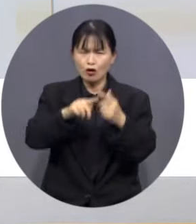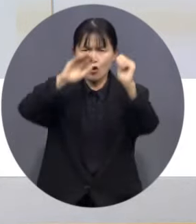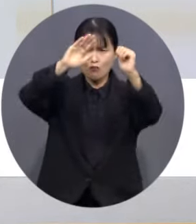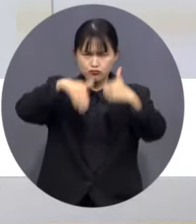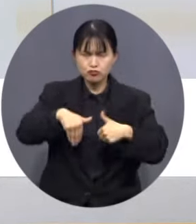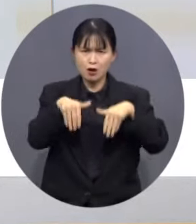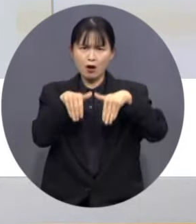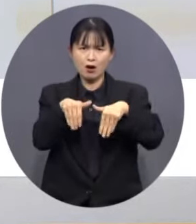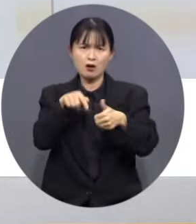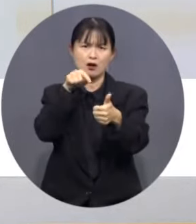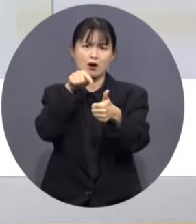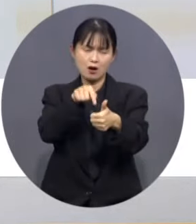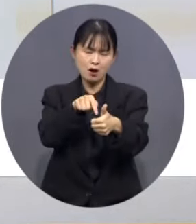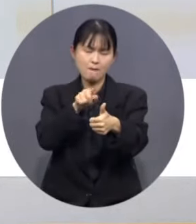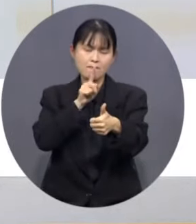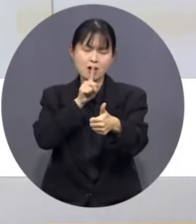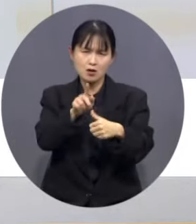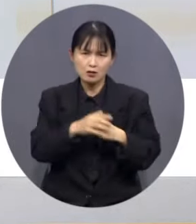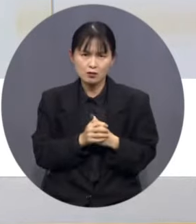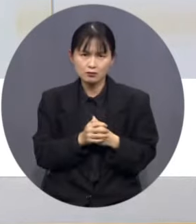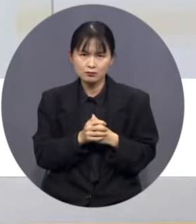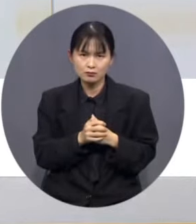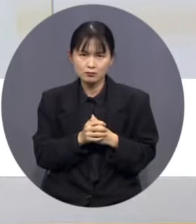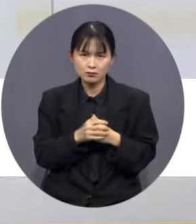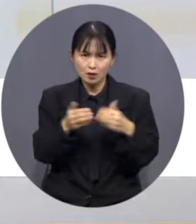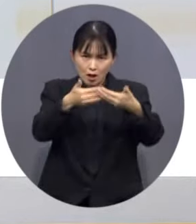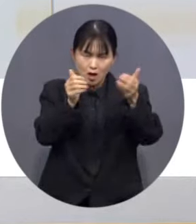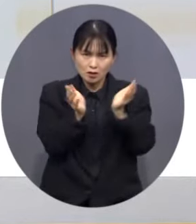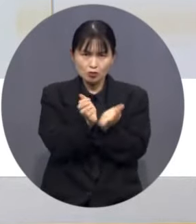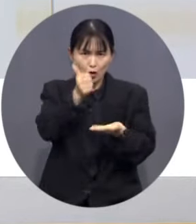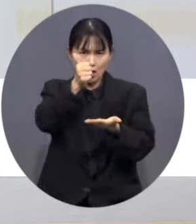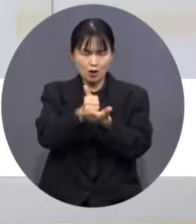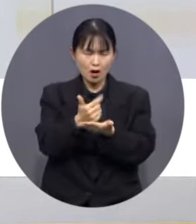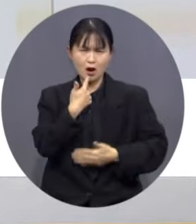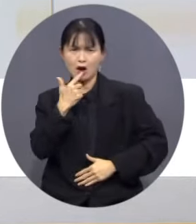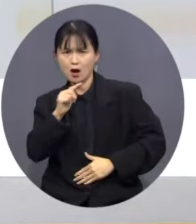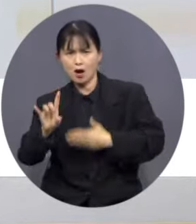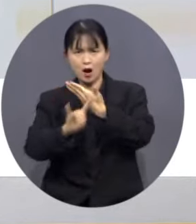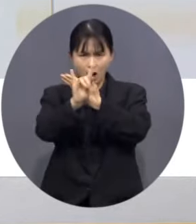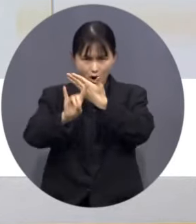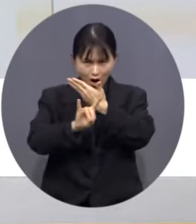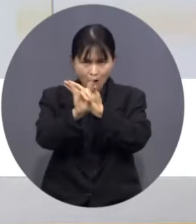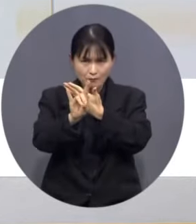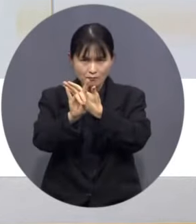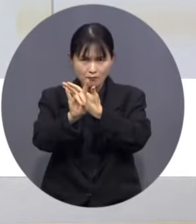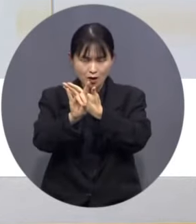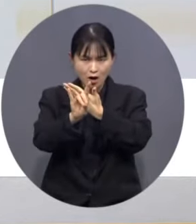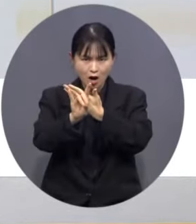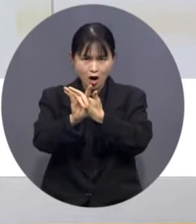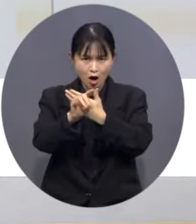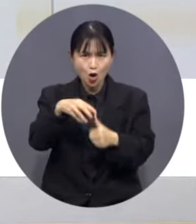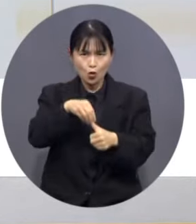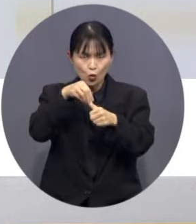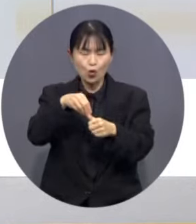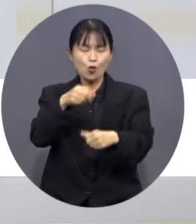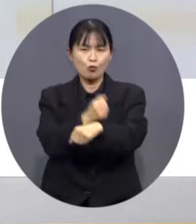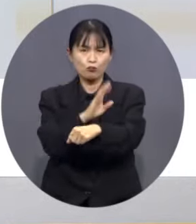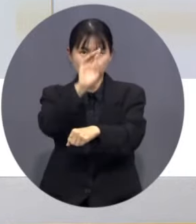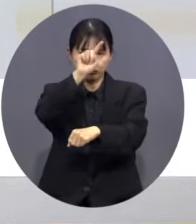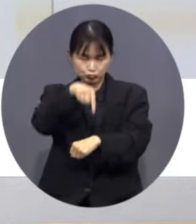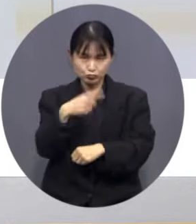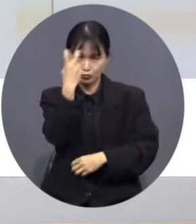불러내 의전을 시켰다는 주장도 제기됐습니다. 체육회장은 사실이 아니라고 해명했지만 고용노동부는 조사에